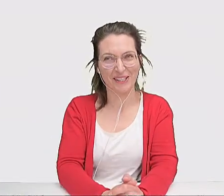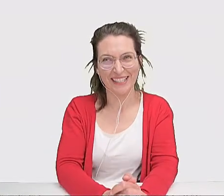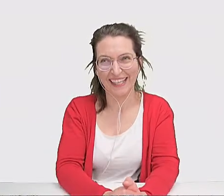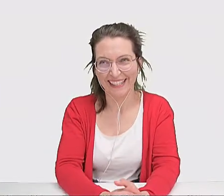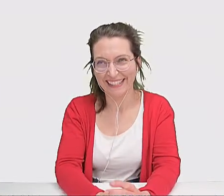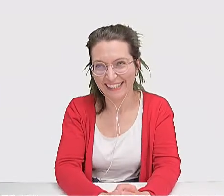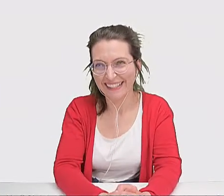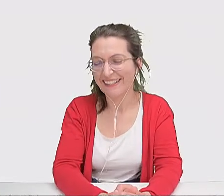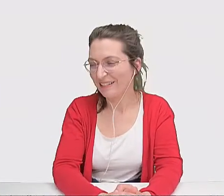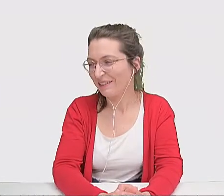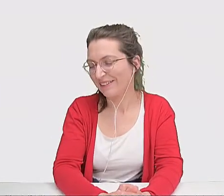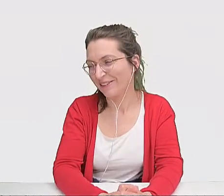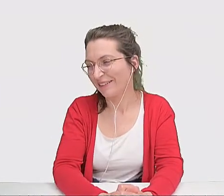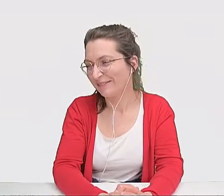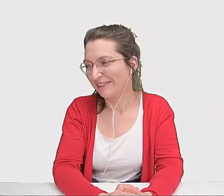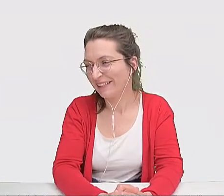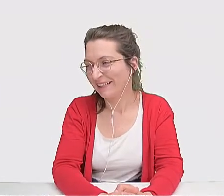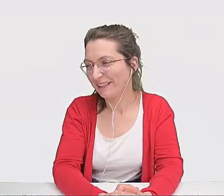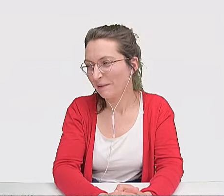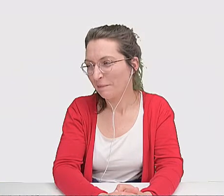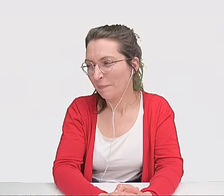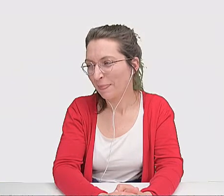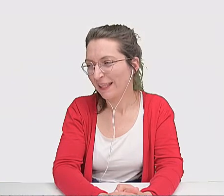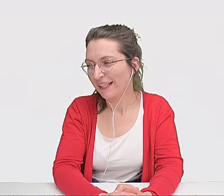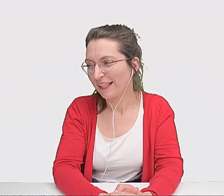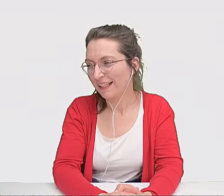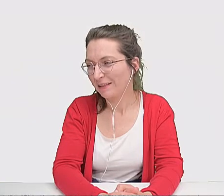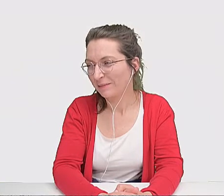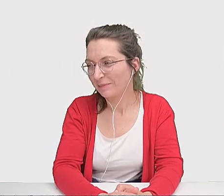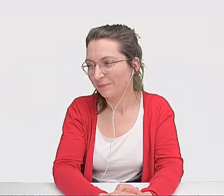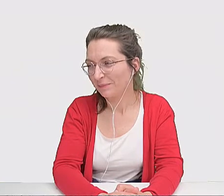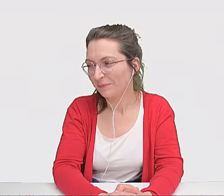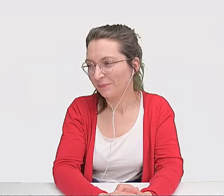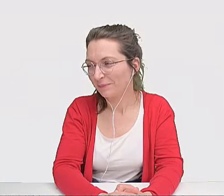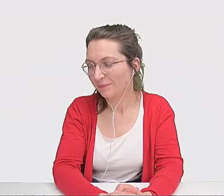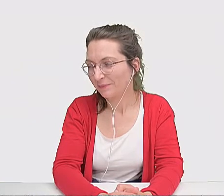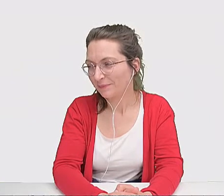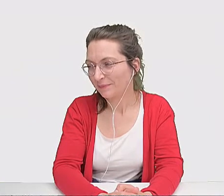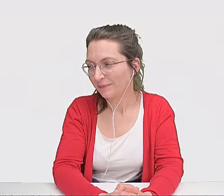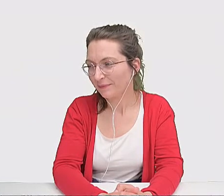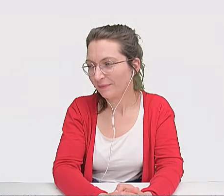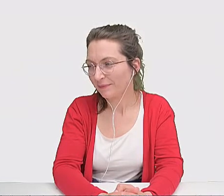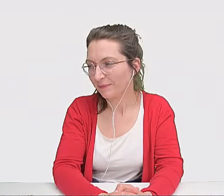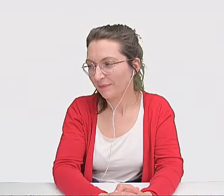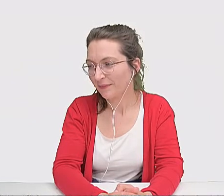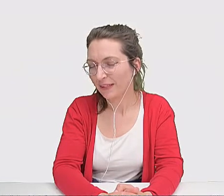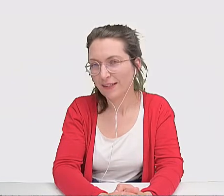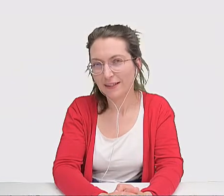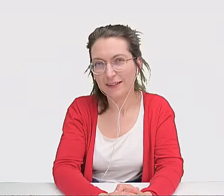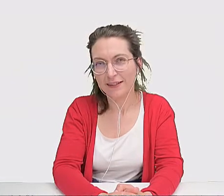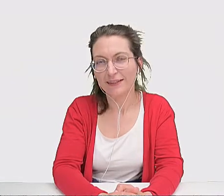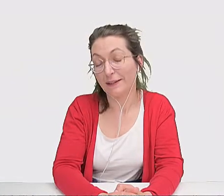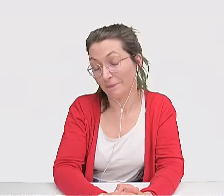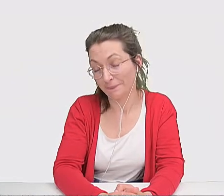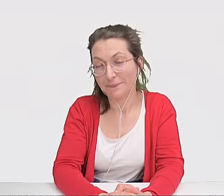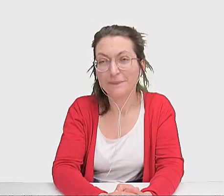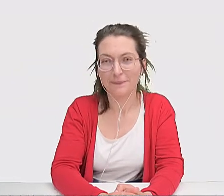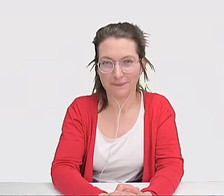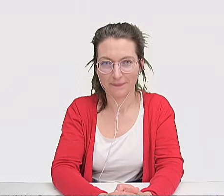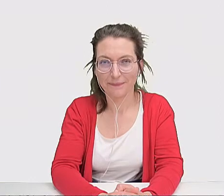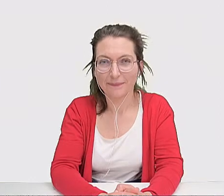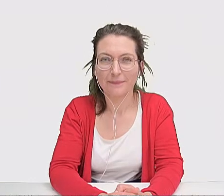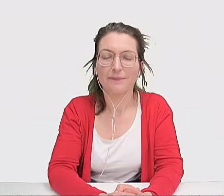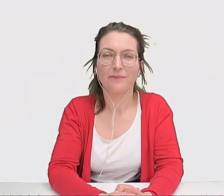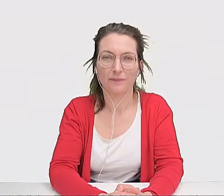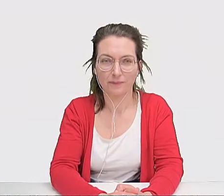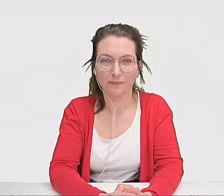so schön sagt. Ja, toll. Und das Gute ist einfach, viele Leute haben viele Ideen, ne, und viele haben eben auch viele